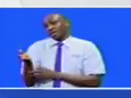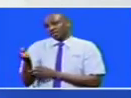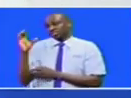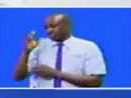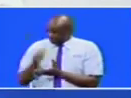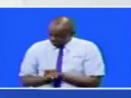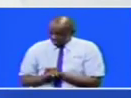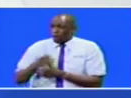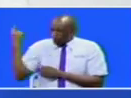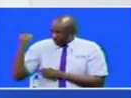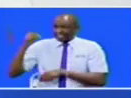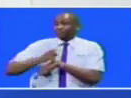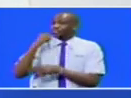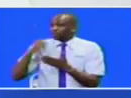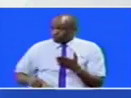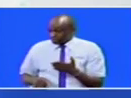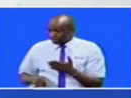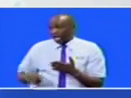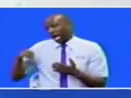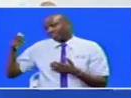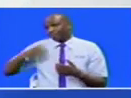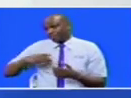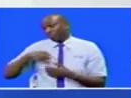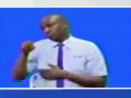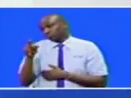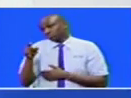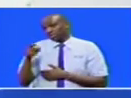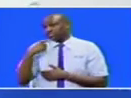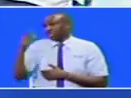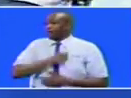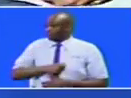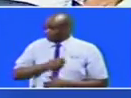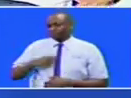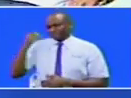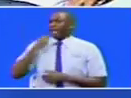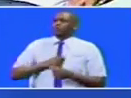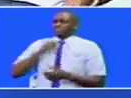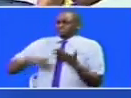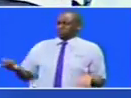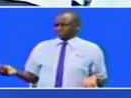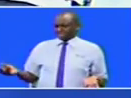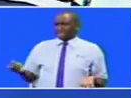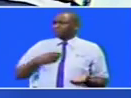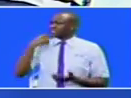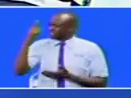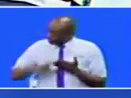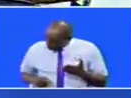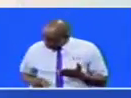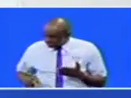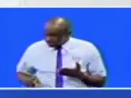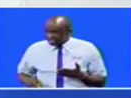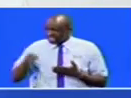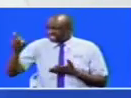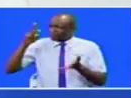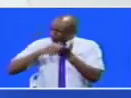Bank. The only thing I said, and some people ambao wananiambia ni apologize, hata nashangaa wananiambia ni apologize kitu gani? Nimesema kwamba